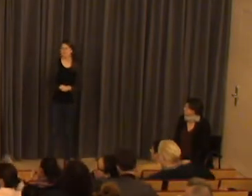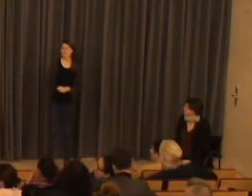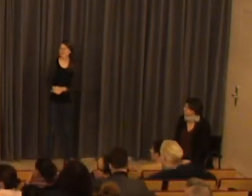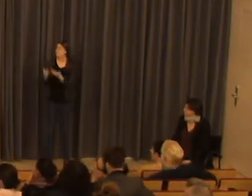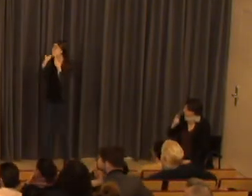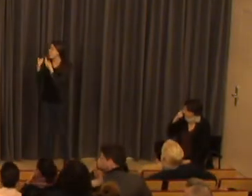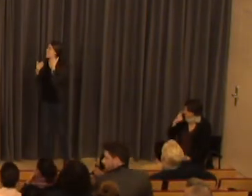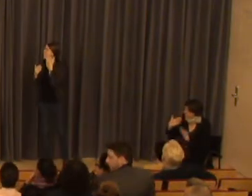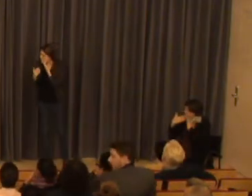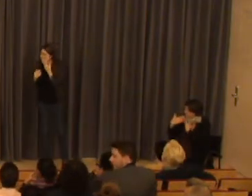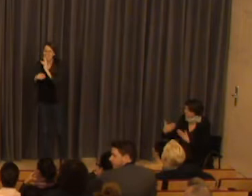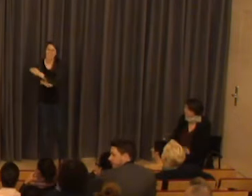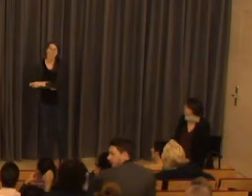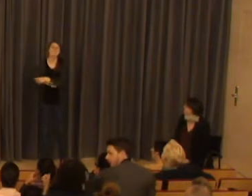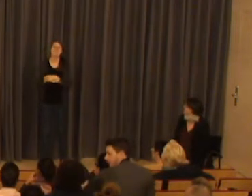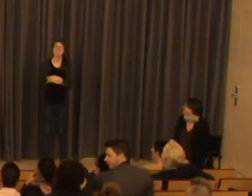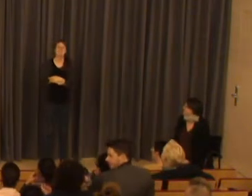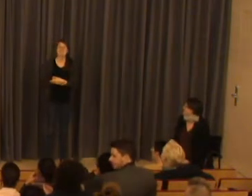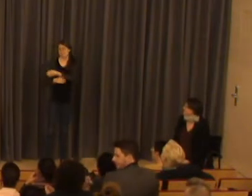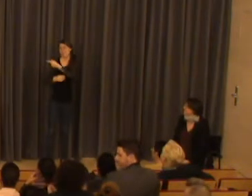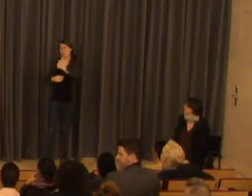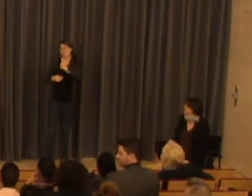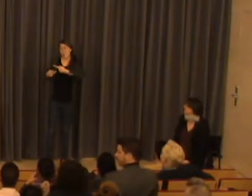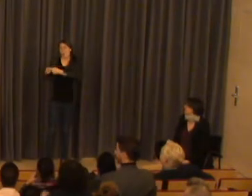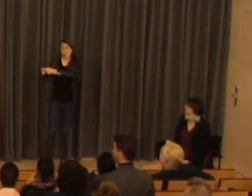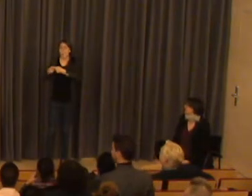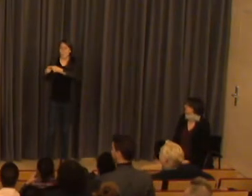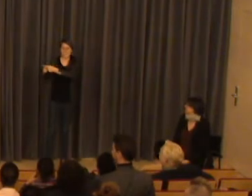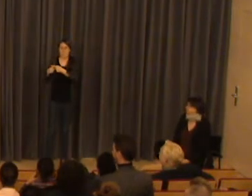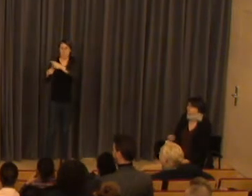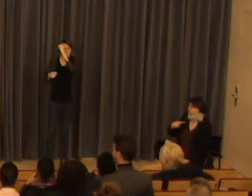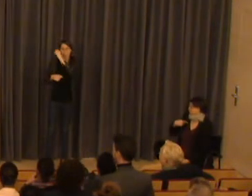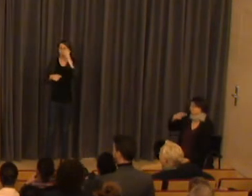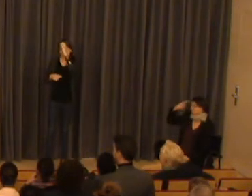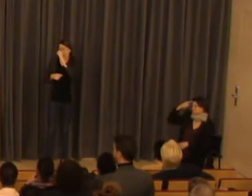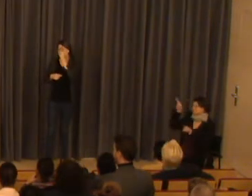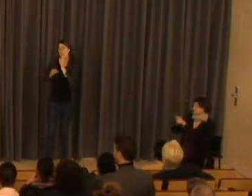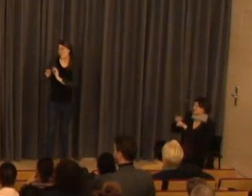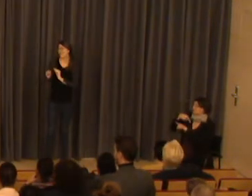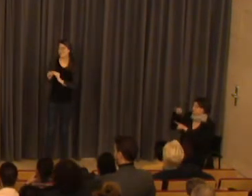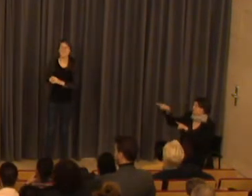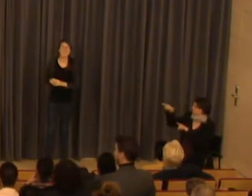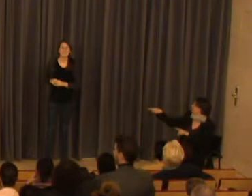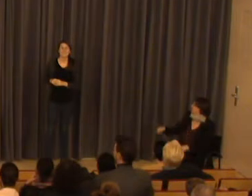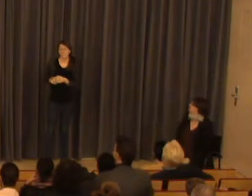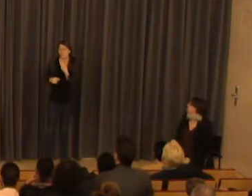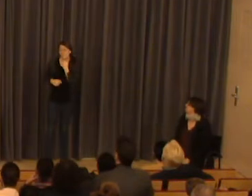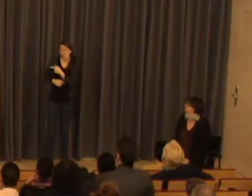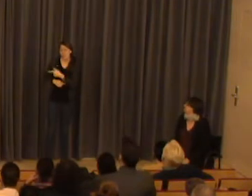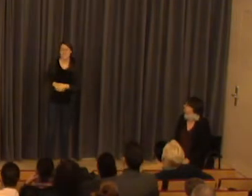Moltes gràcies, Degà. Compartim al 100% les teves paraules, ja ho